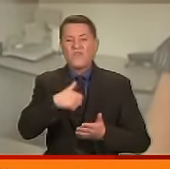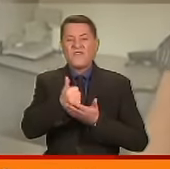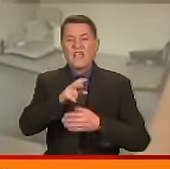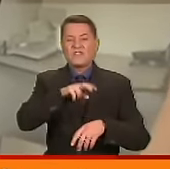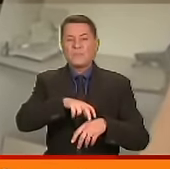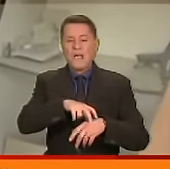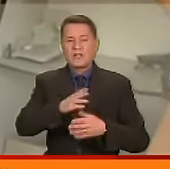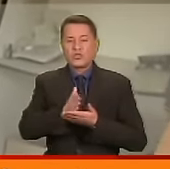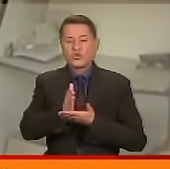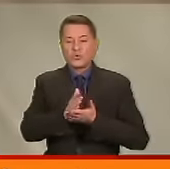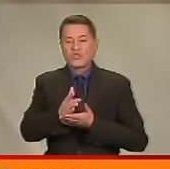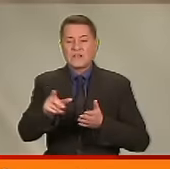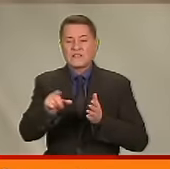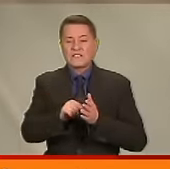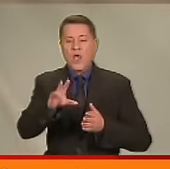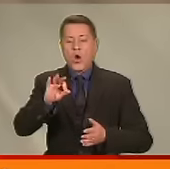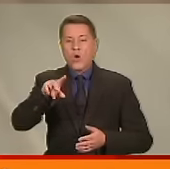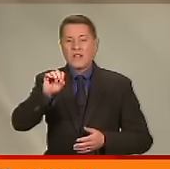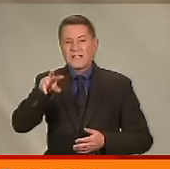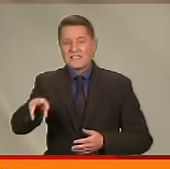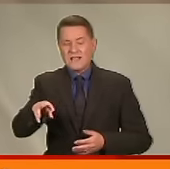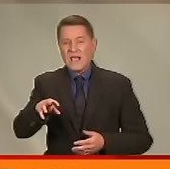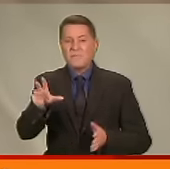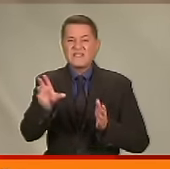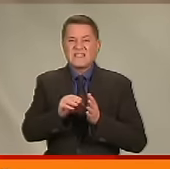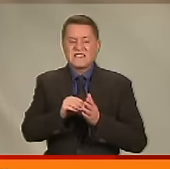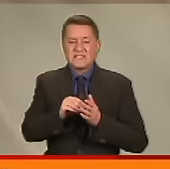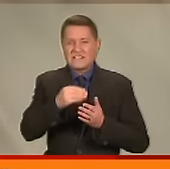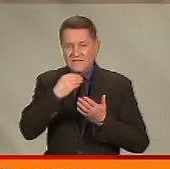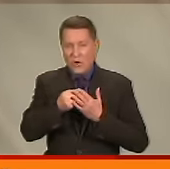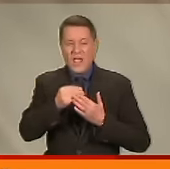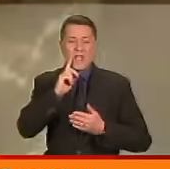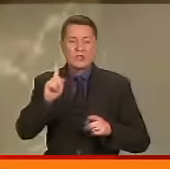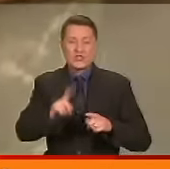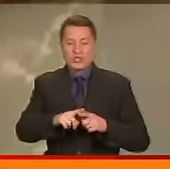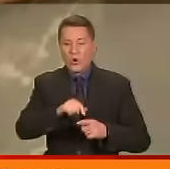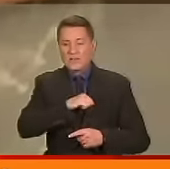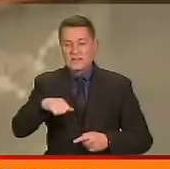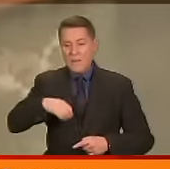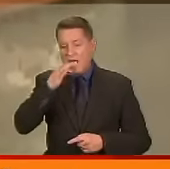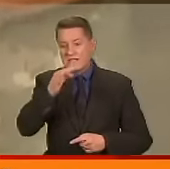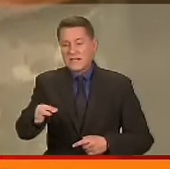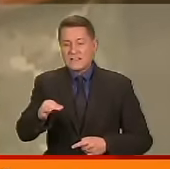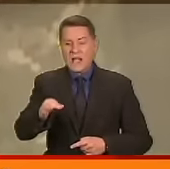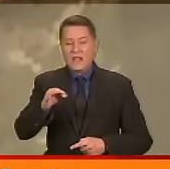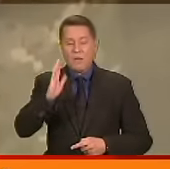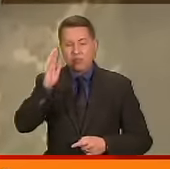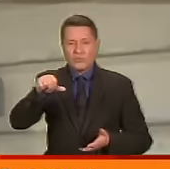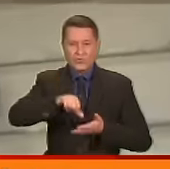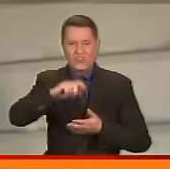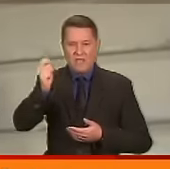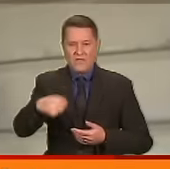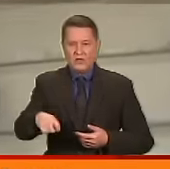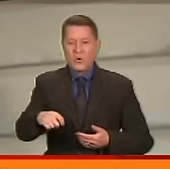батальйону. Служить і з Олексієм, і Наталією, і зі своєю сестрою. Та нещодавно сама заявила – іду на війну. Сашко